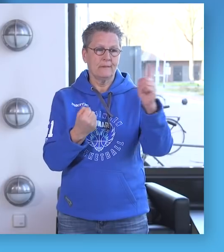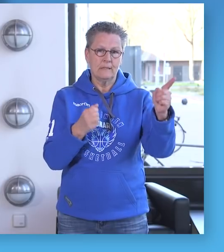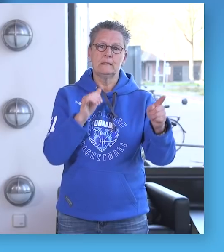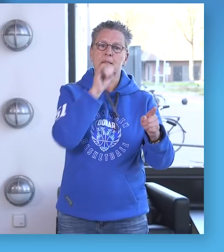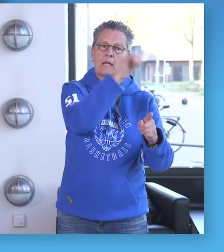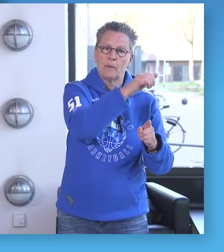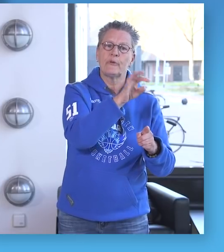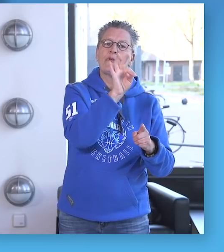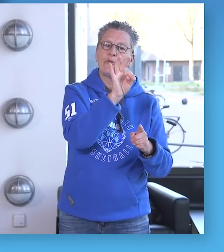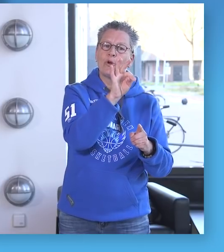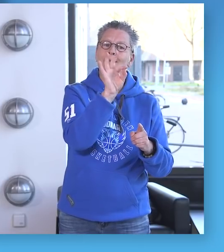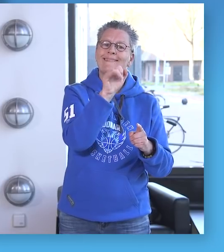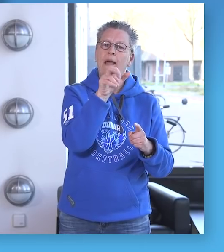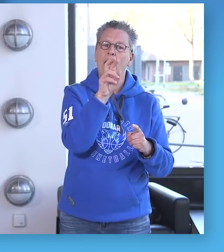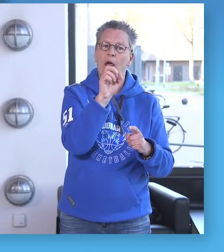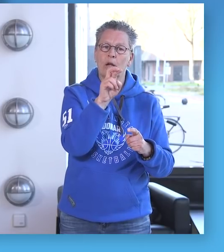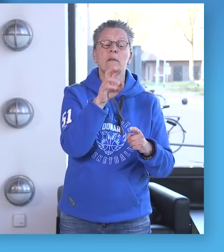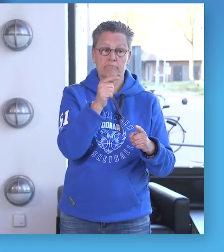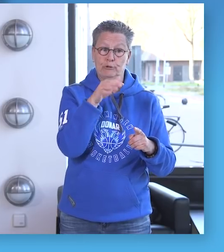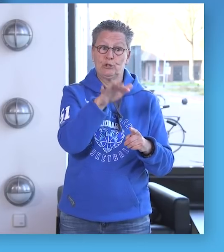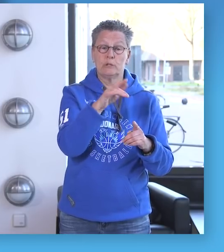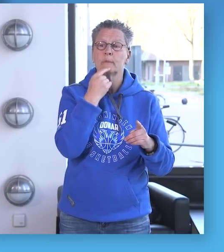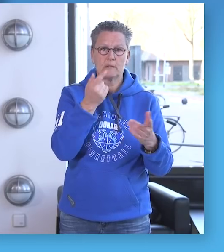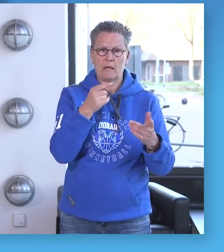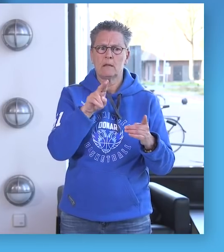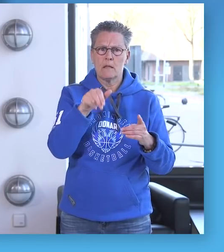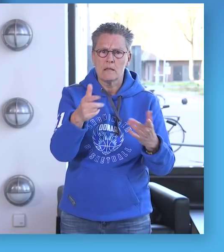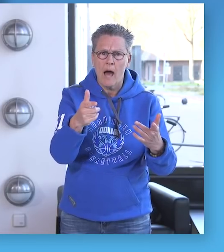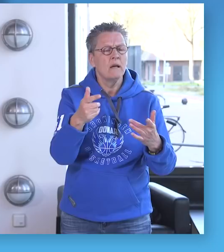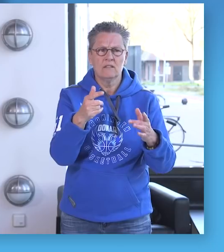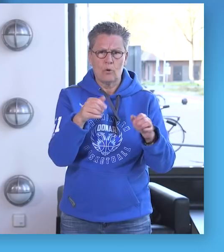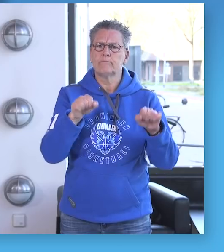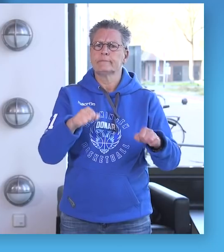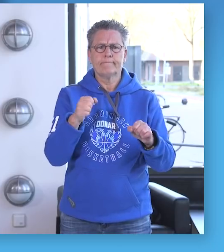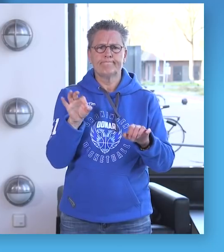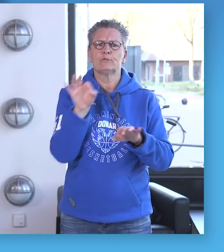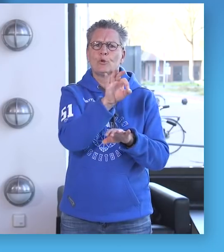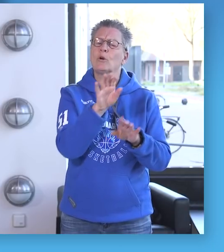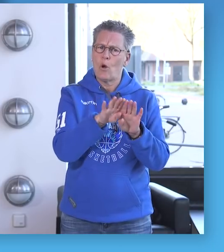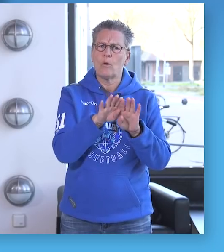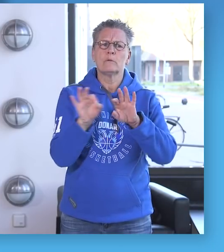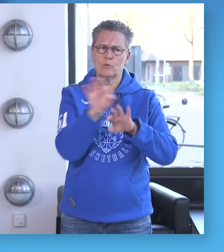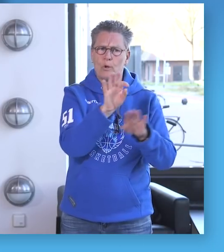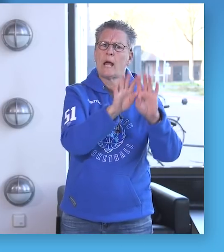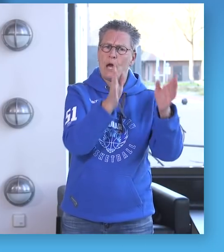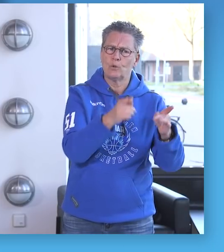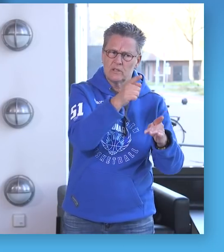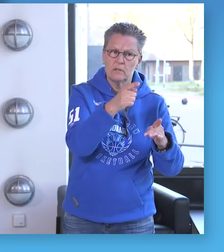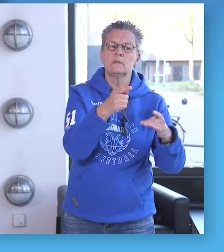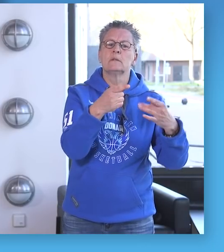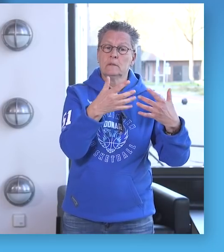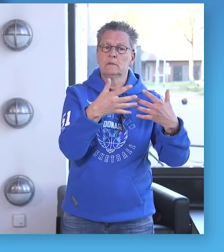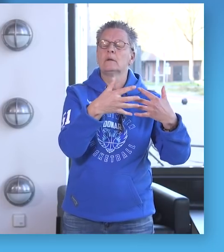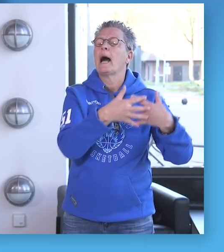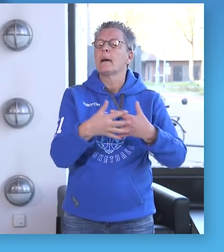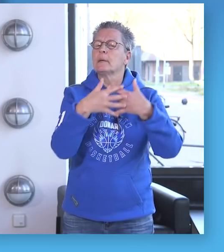nog, maar die besloot ook eigenlijk tijdens die training van, ja, ik kan beter ook terug naar huis gaan. Want in Amerika dreigde ook